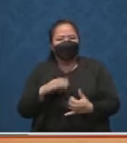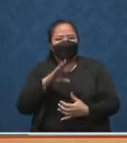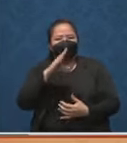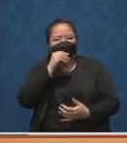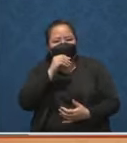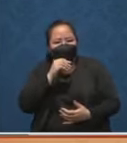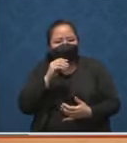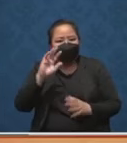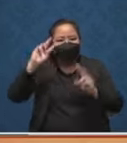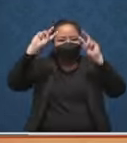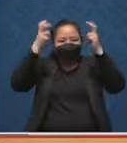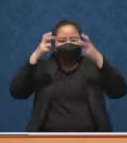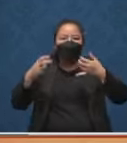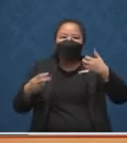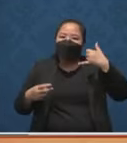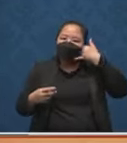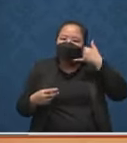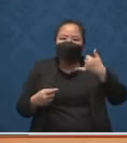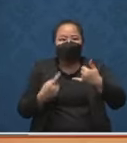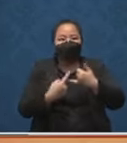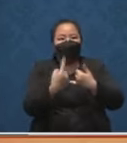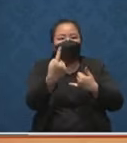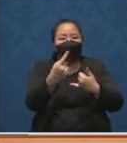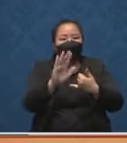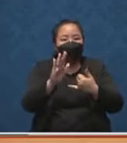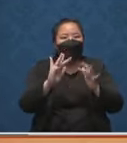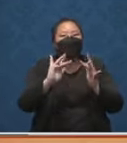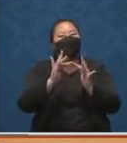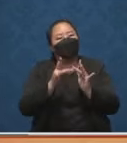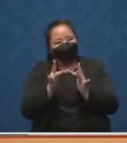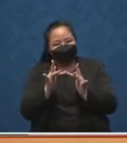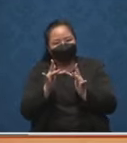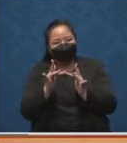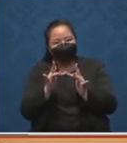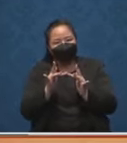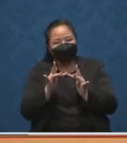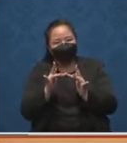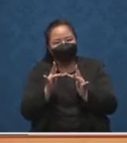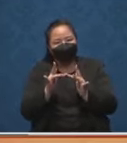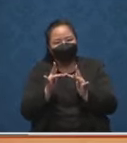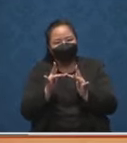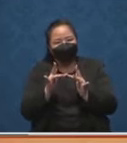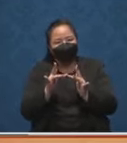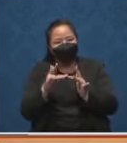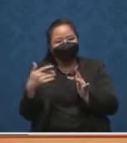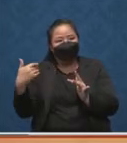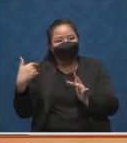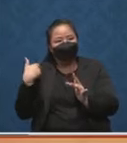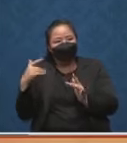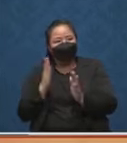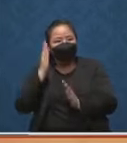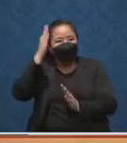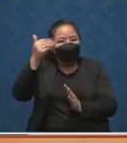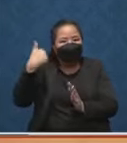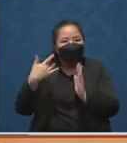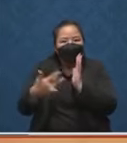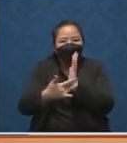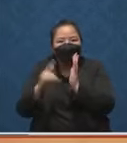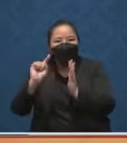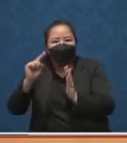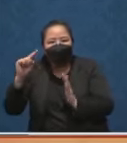ท์มือถือแล้วนะครับมันเรามีถึงเรื่องอินเทอร์เน็ตต่อไปก็จะมีเรื่องของ low orbit satellite ซึ่งจะมีการให้บริ